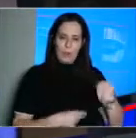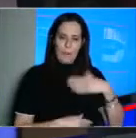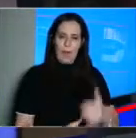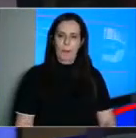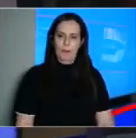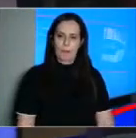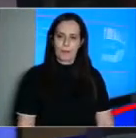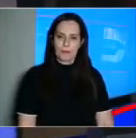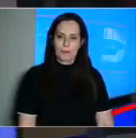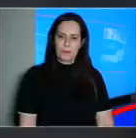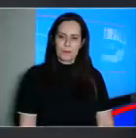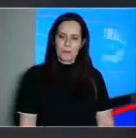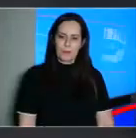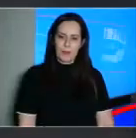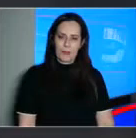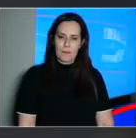הבא, נשבעים.